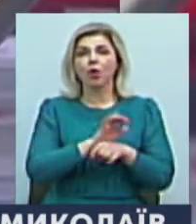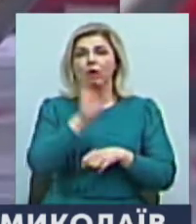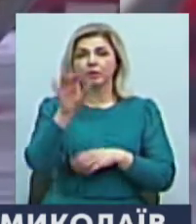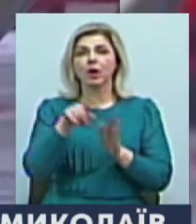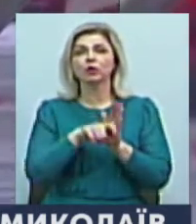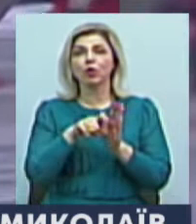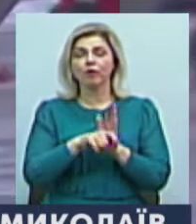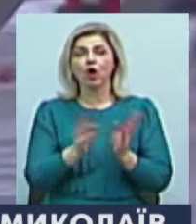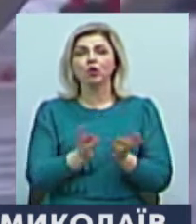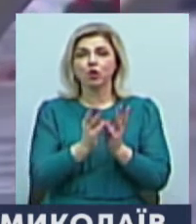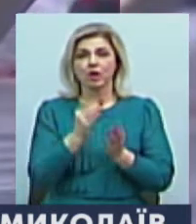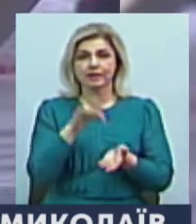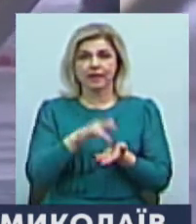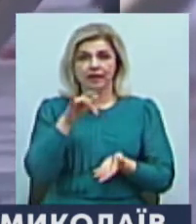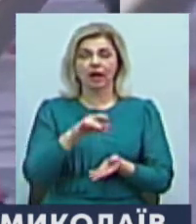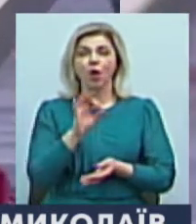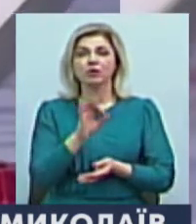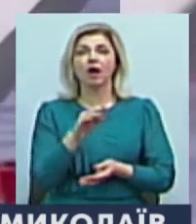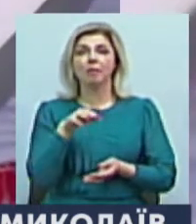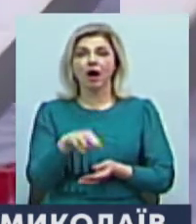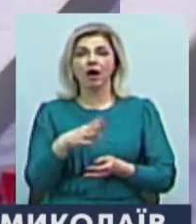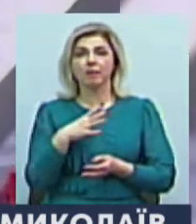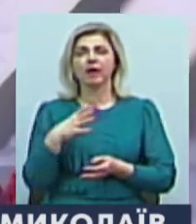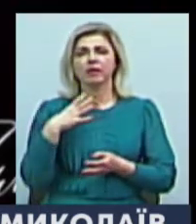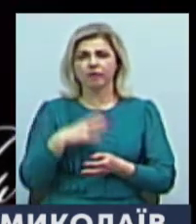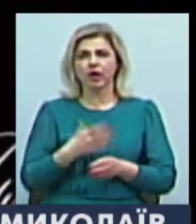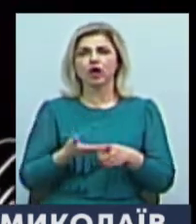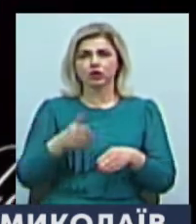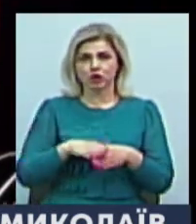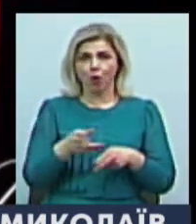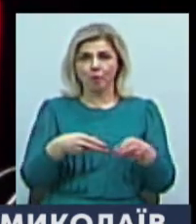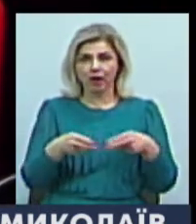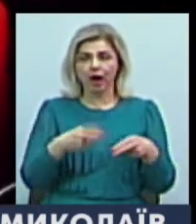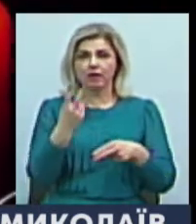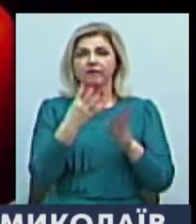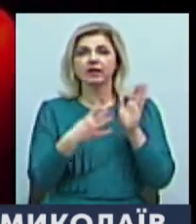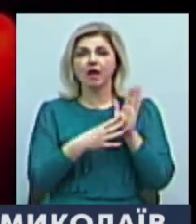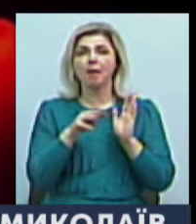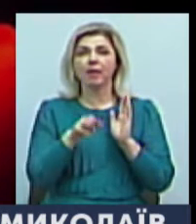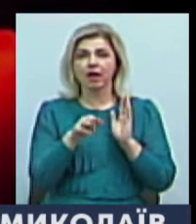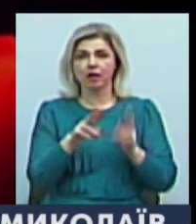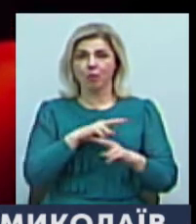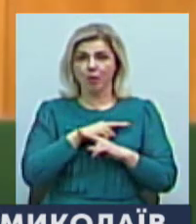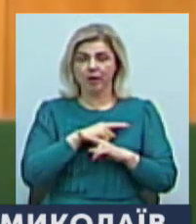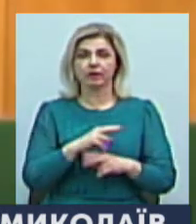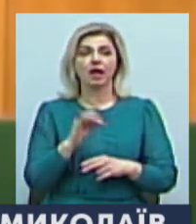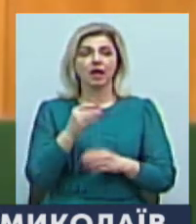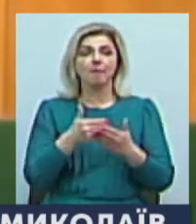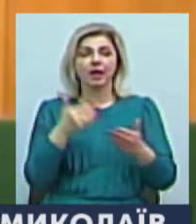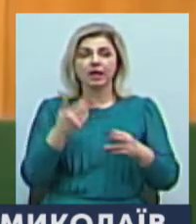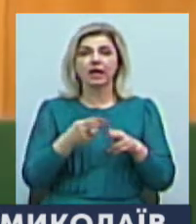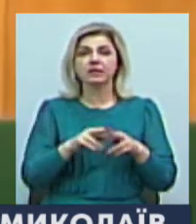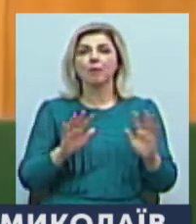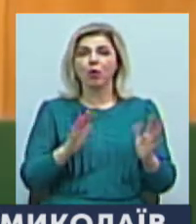Донецького опікового центру. Оксана Макар перенесла низку складних операцій. 29 березня померла. Напередодні